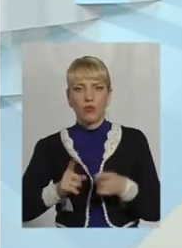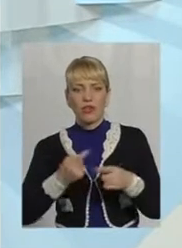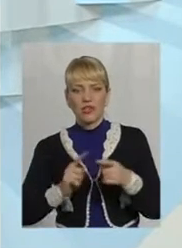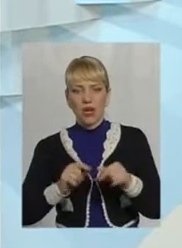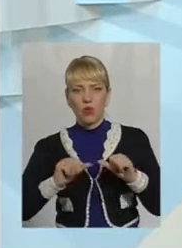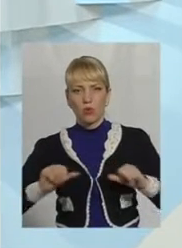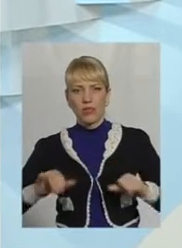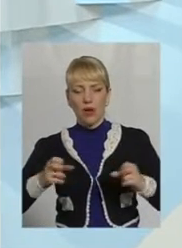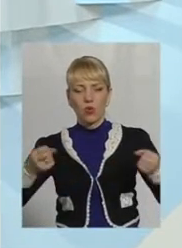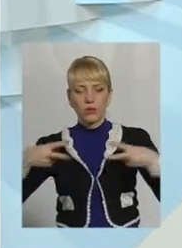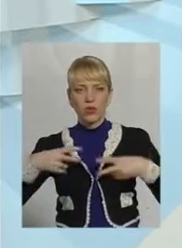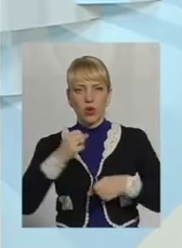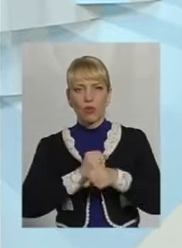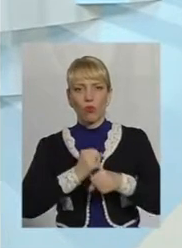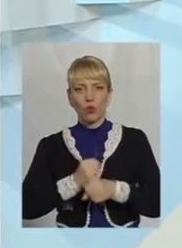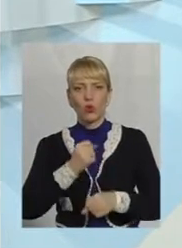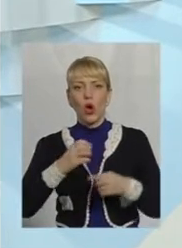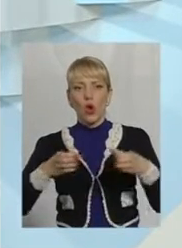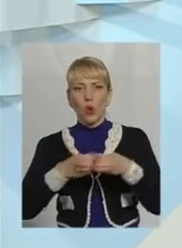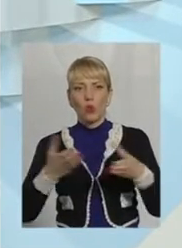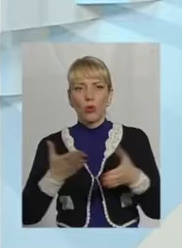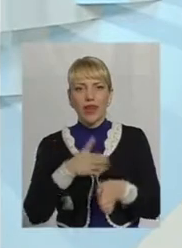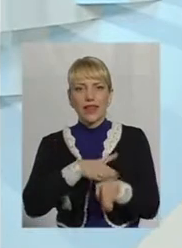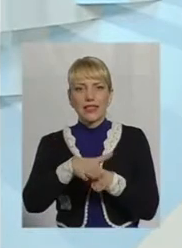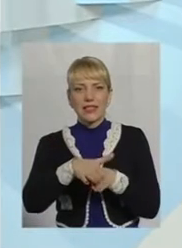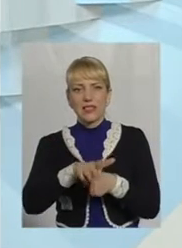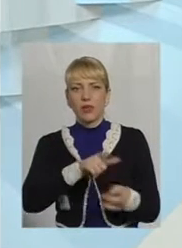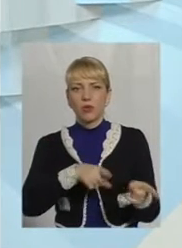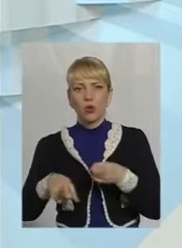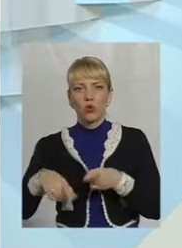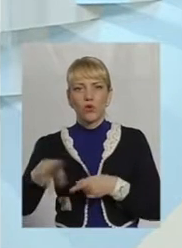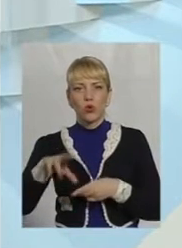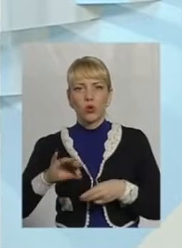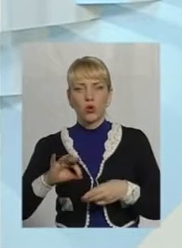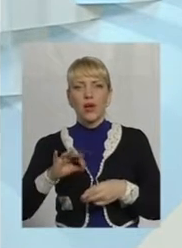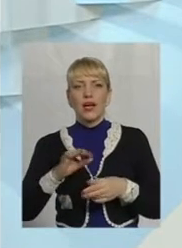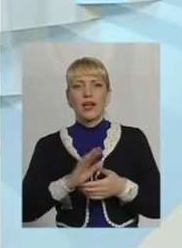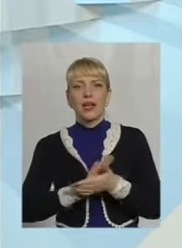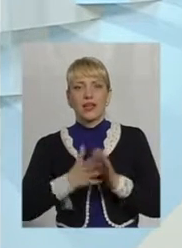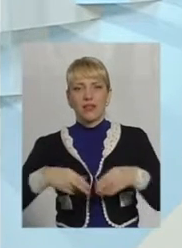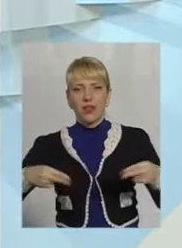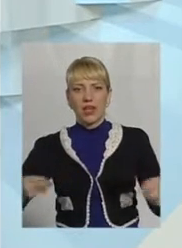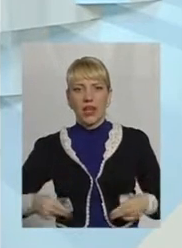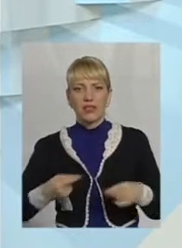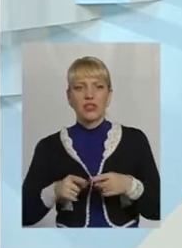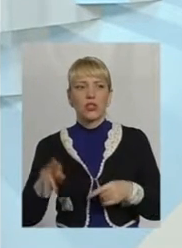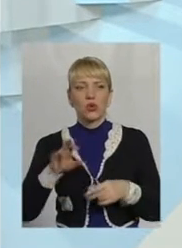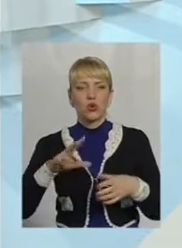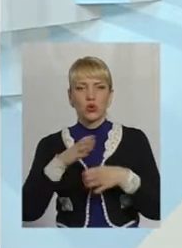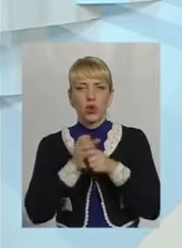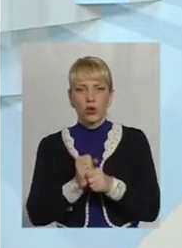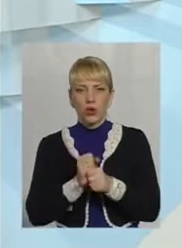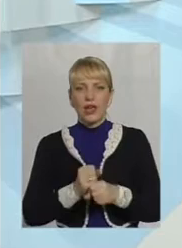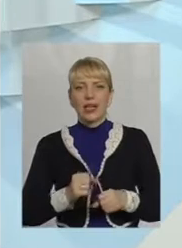у спеціальну робочу групу, яка здійснювала підготовку до ратифікації договору «Старт-1», це щодо скорочення